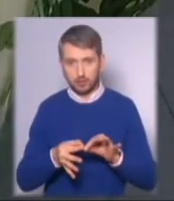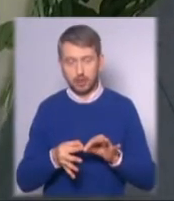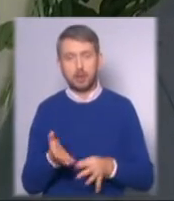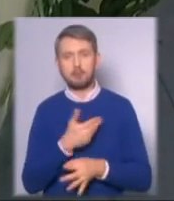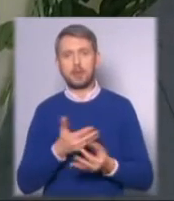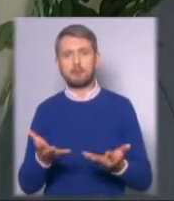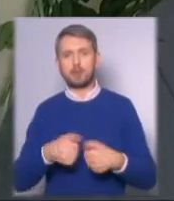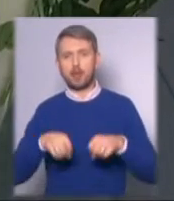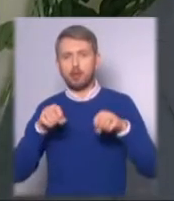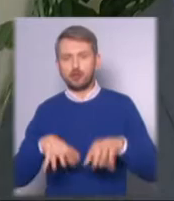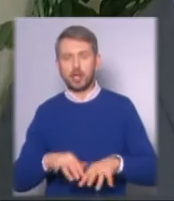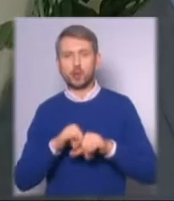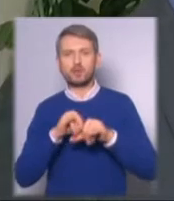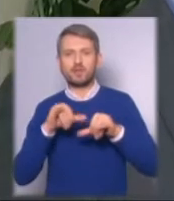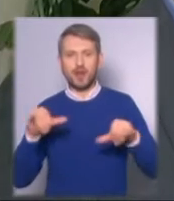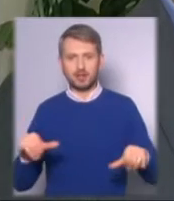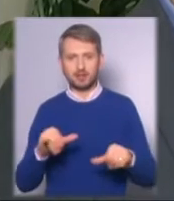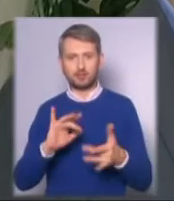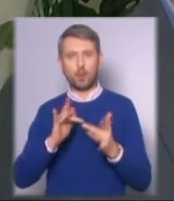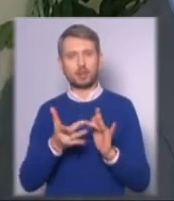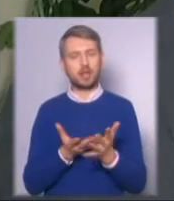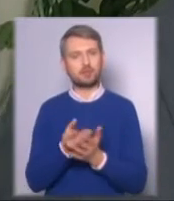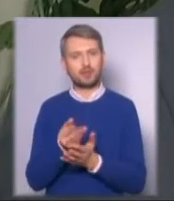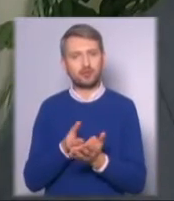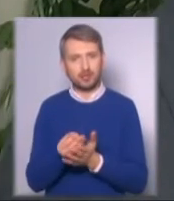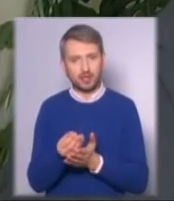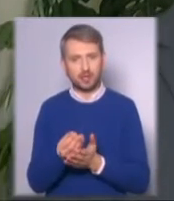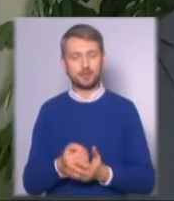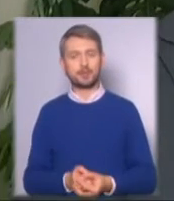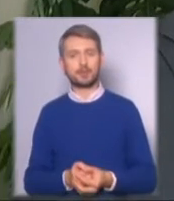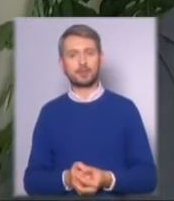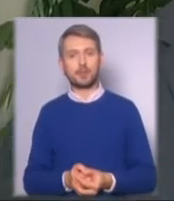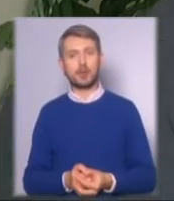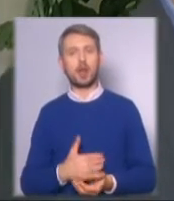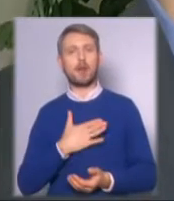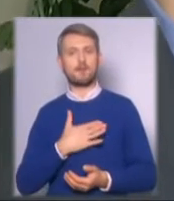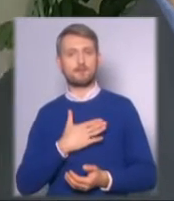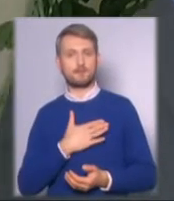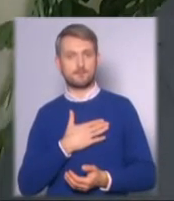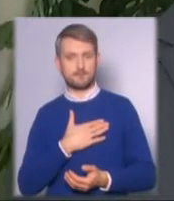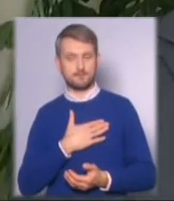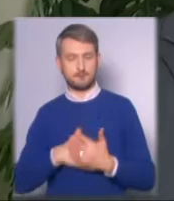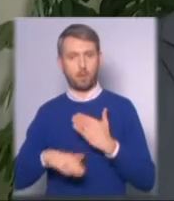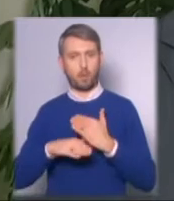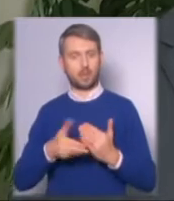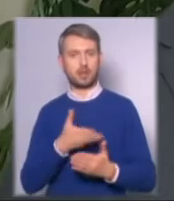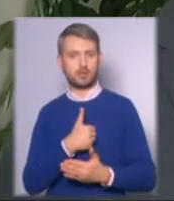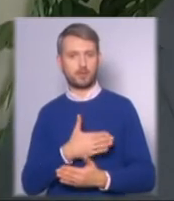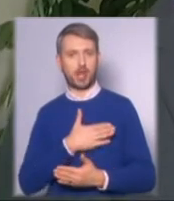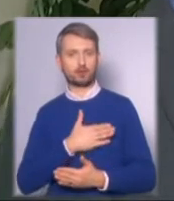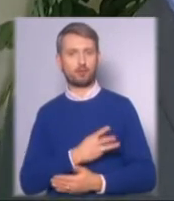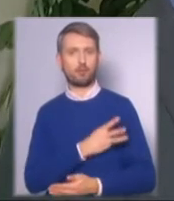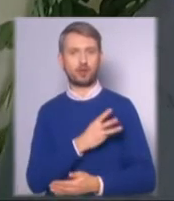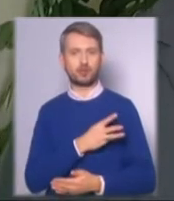рішення розвивати онлайн-платежі. От, підкріпило нас в нашому такому бажанні і намаганнях інформація